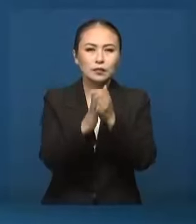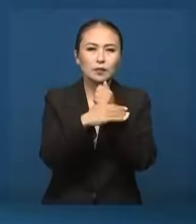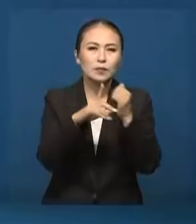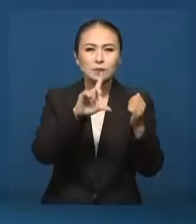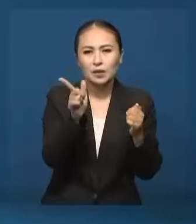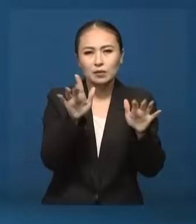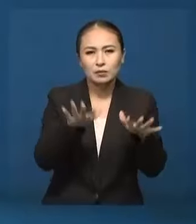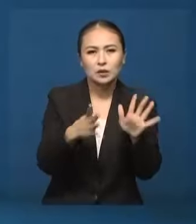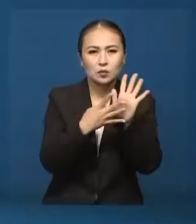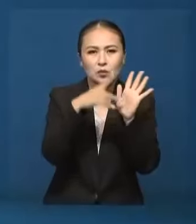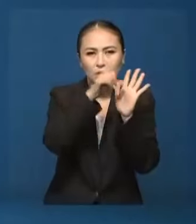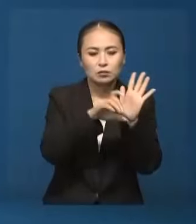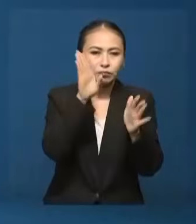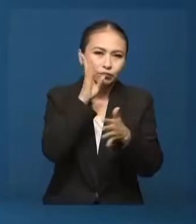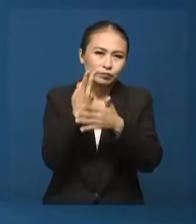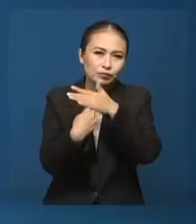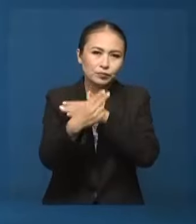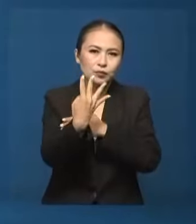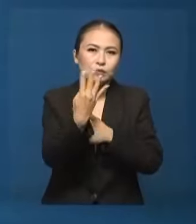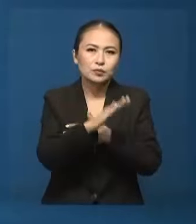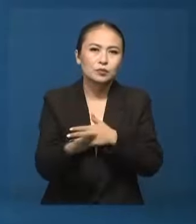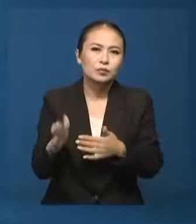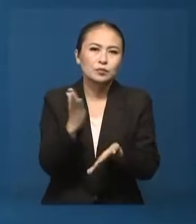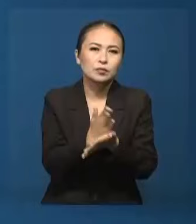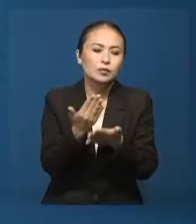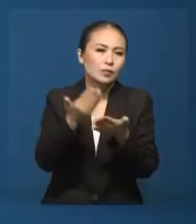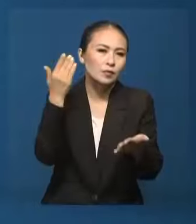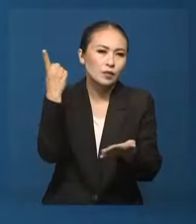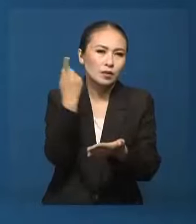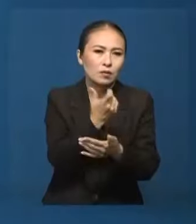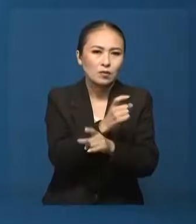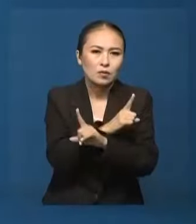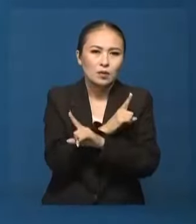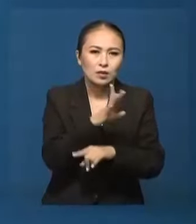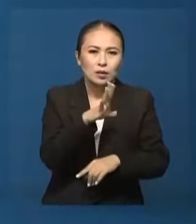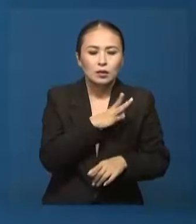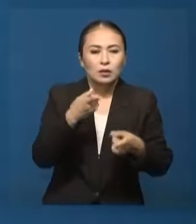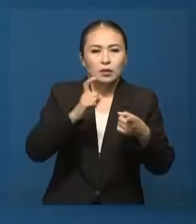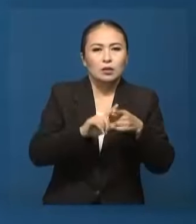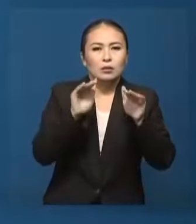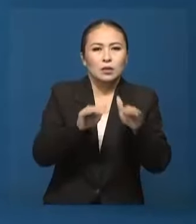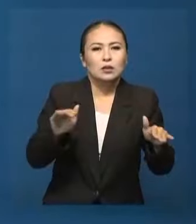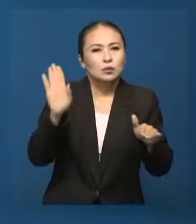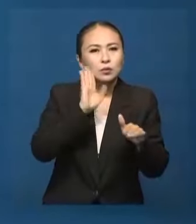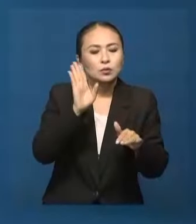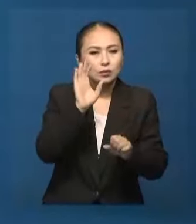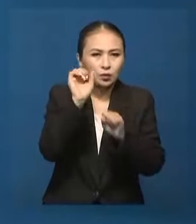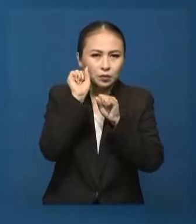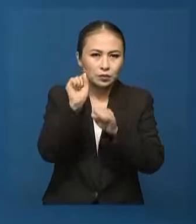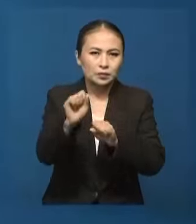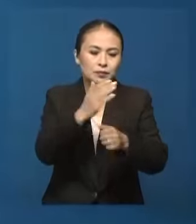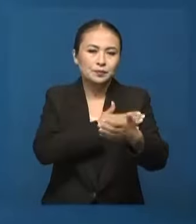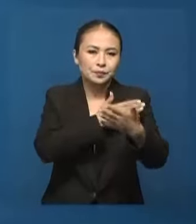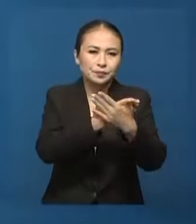Атырауда биыл 9 адам суға кеткен, оның ішінде 4 бала өткен аптада көз жұмды. Осыған байланысты өңірде балаларды